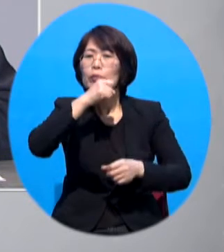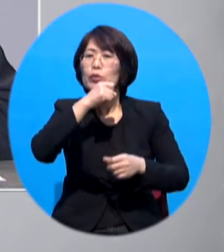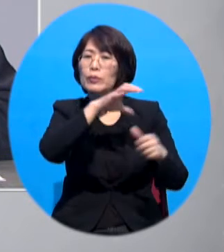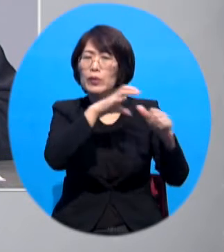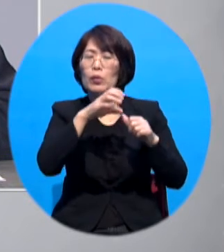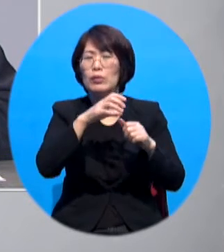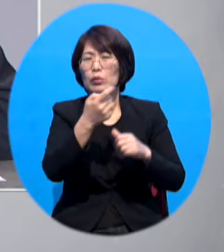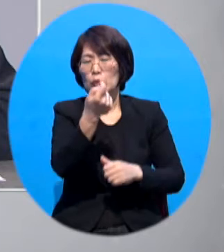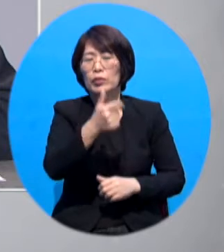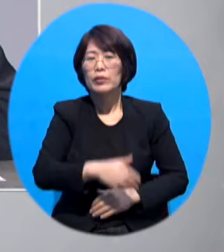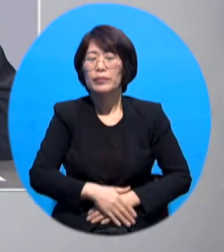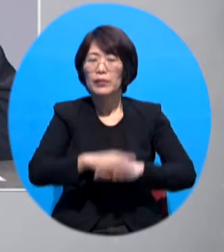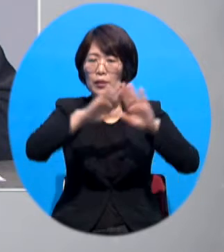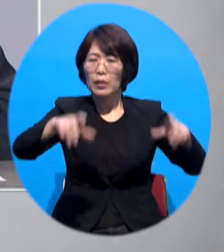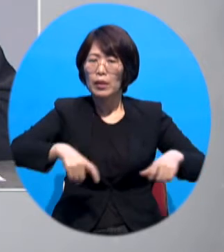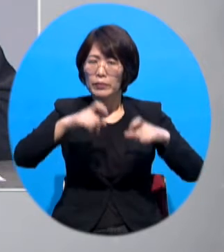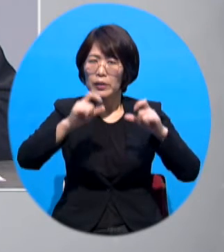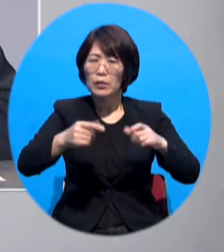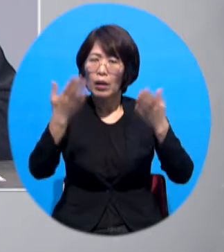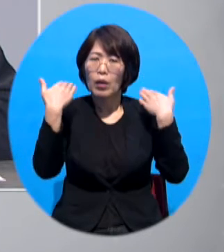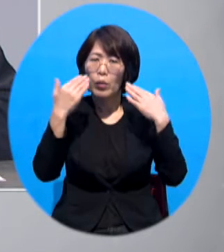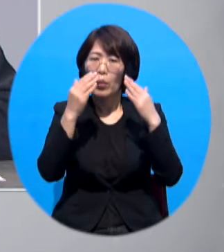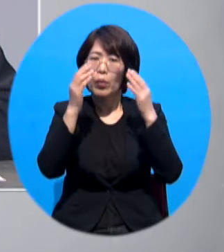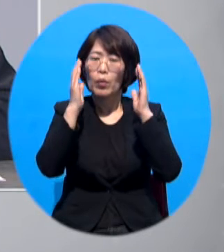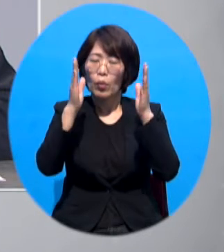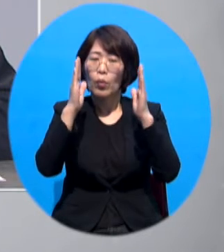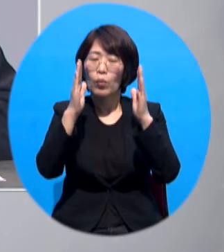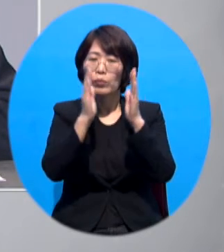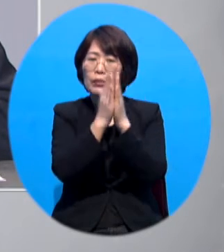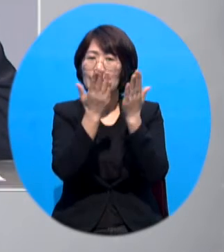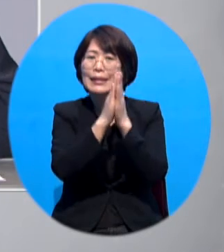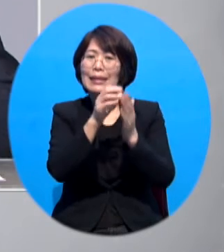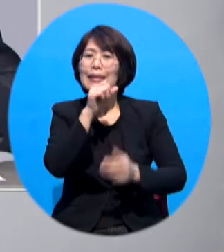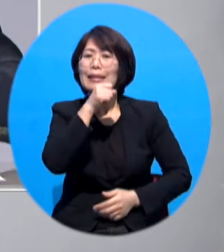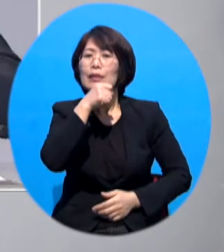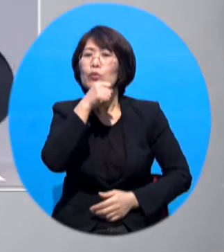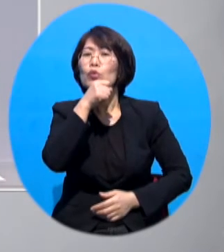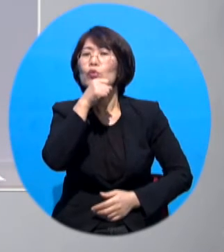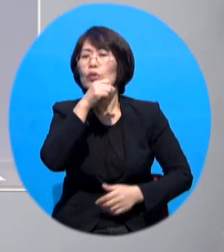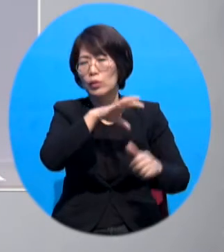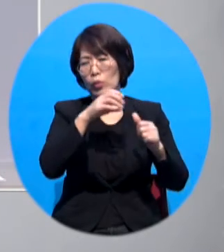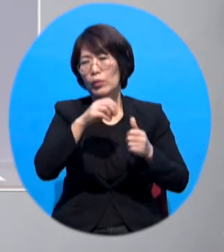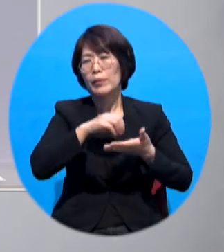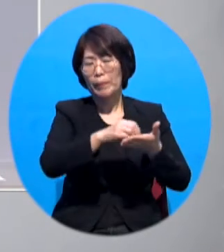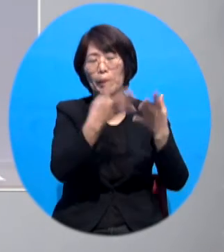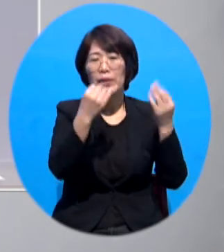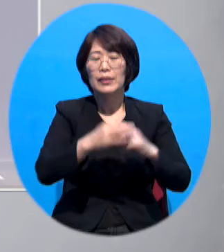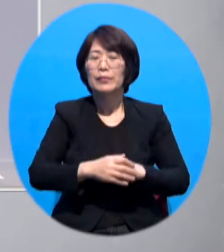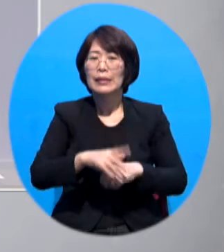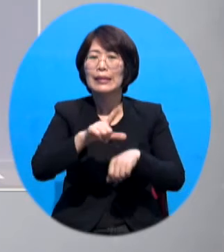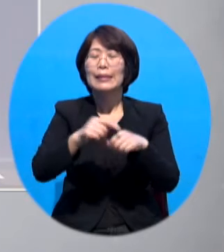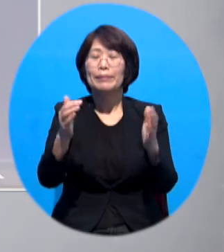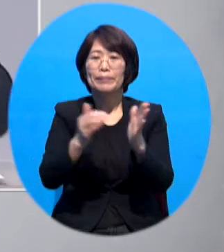근데 전남은 교과 전 영국 전역으로 70% 가까이 지원합니다 학생부 전에 시간 끝났습니다